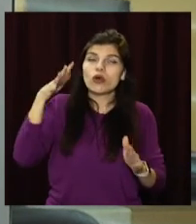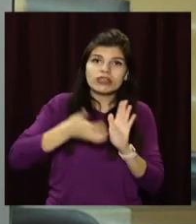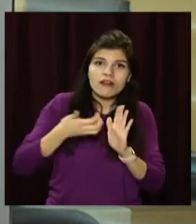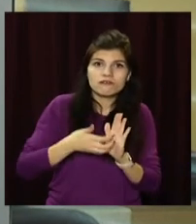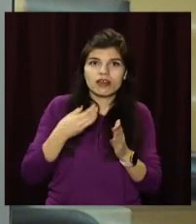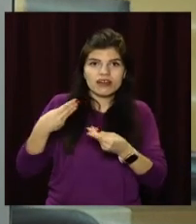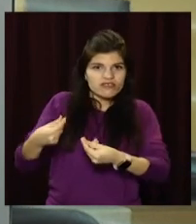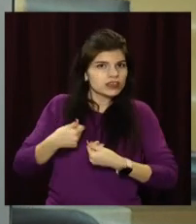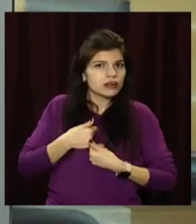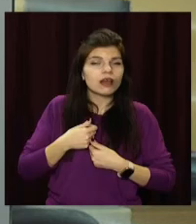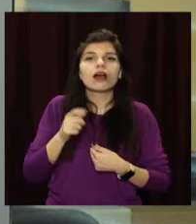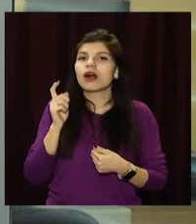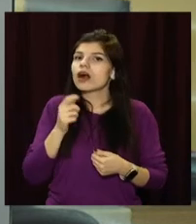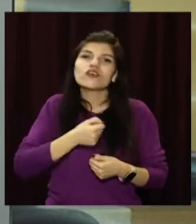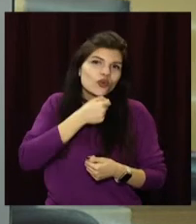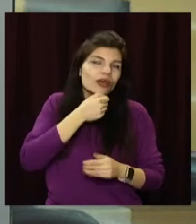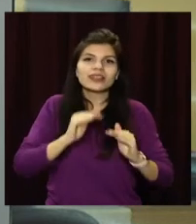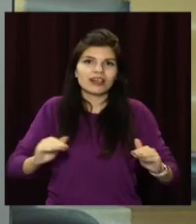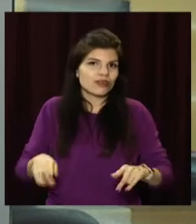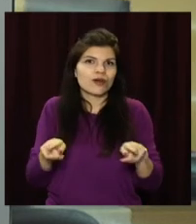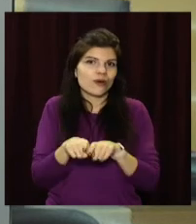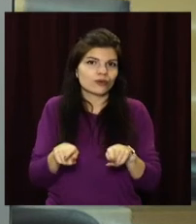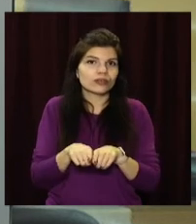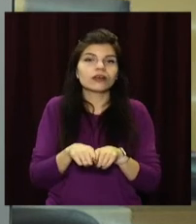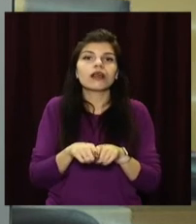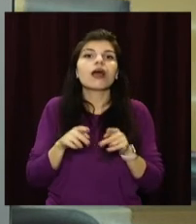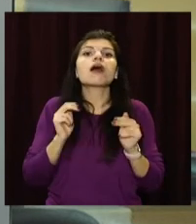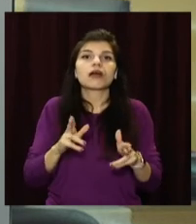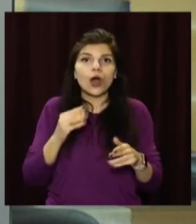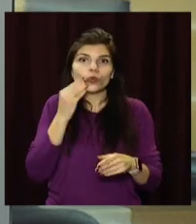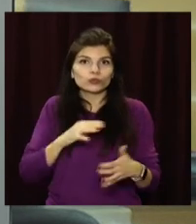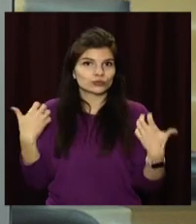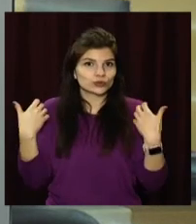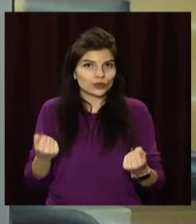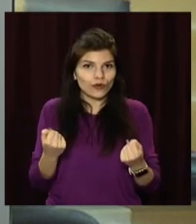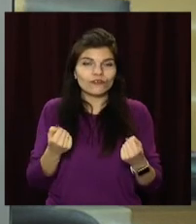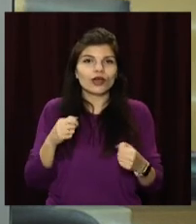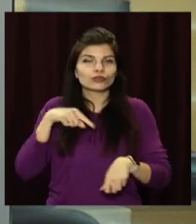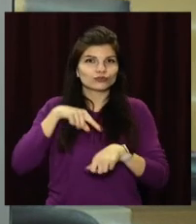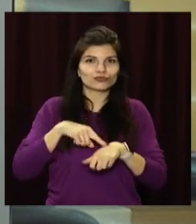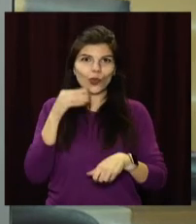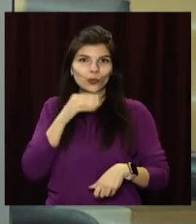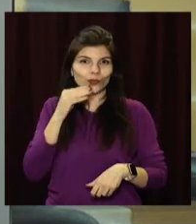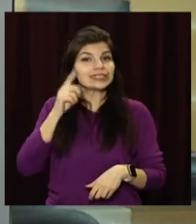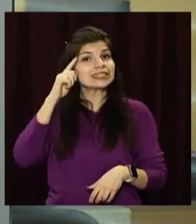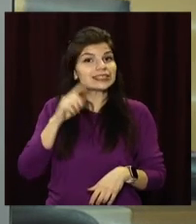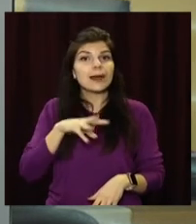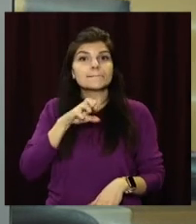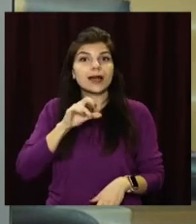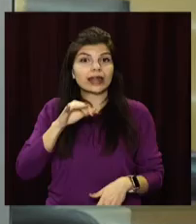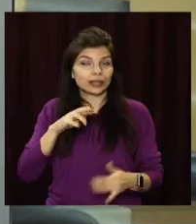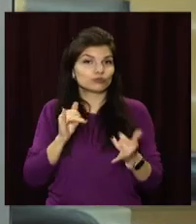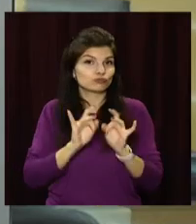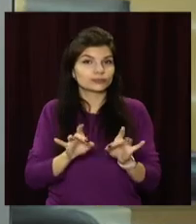Від цього не застраховані ані дорослі, ані діти. Як зміцнити здоров'я та покращити самопочуття, знає Марія